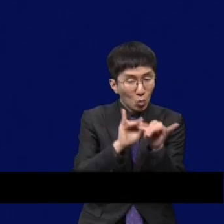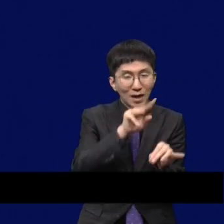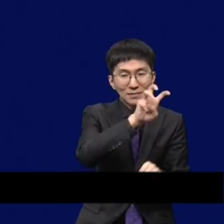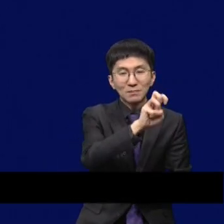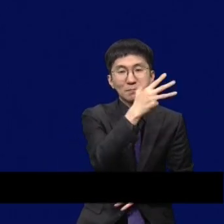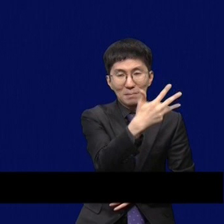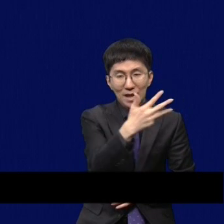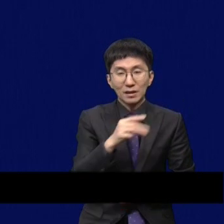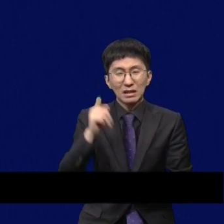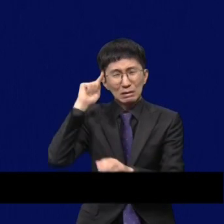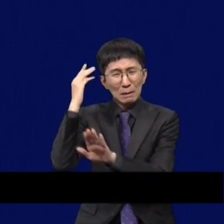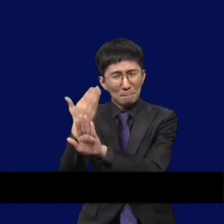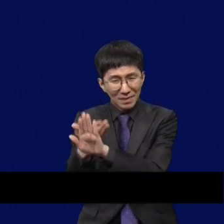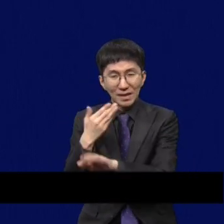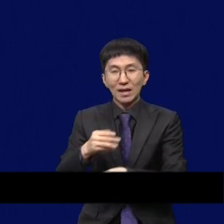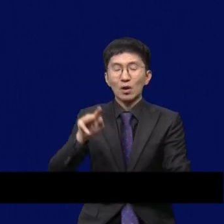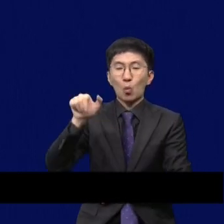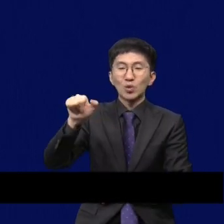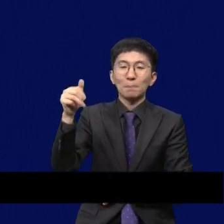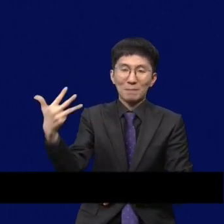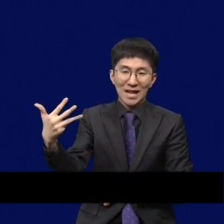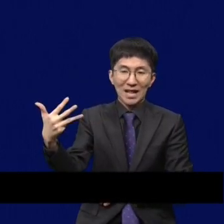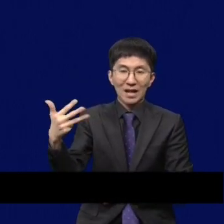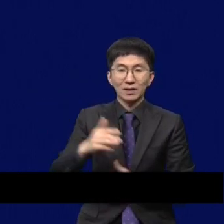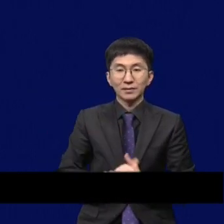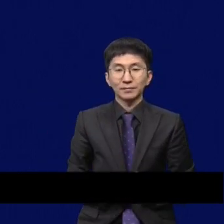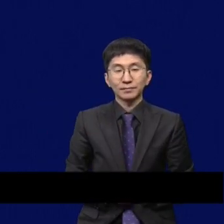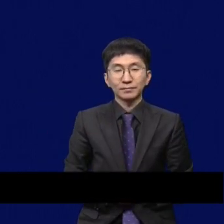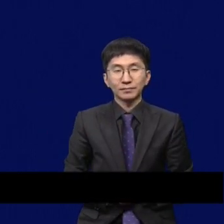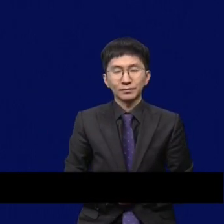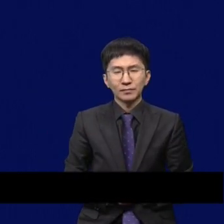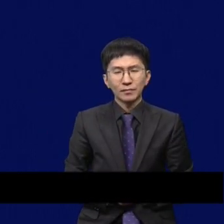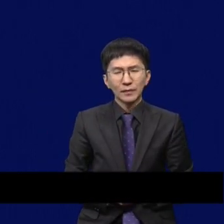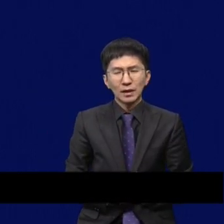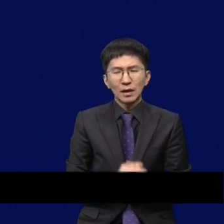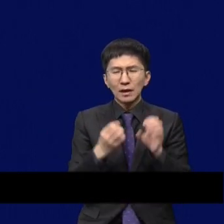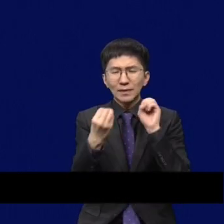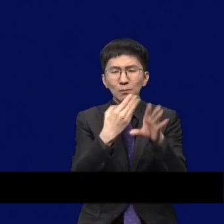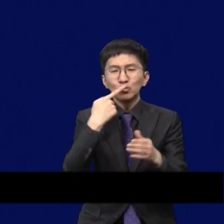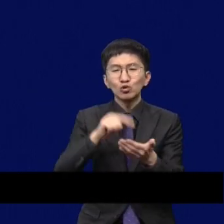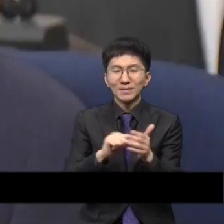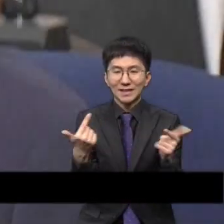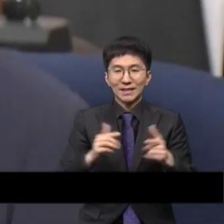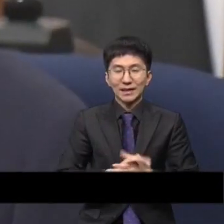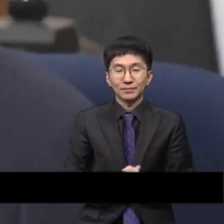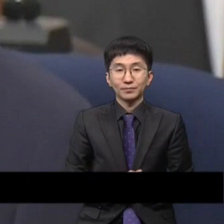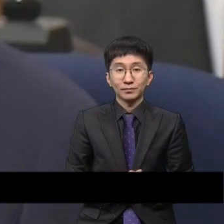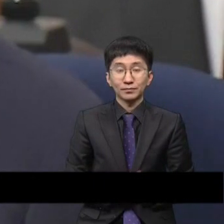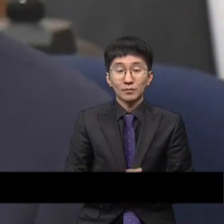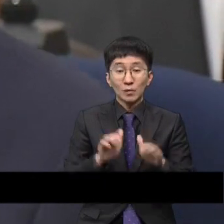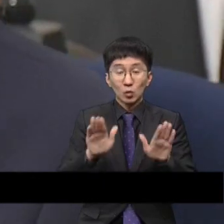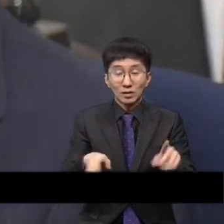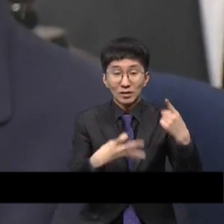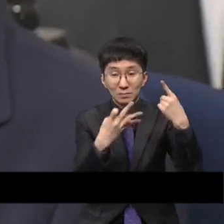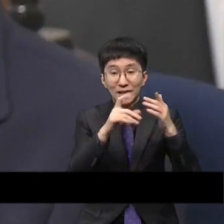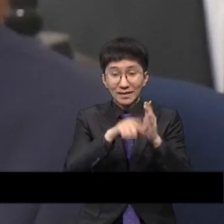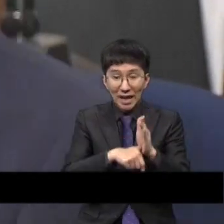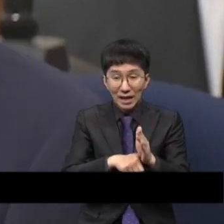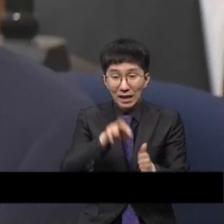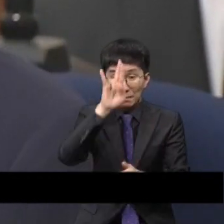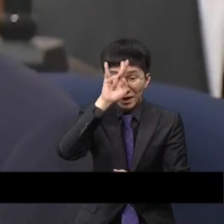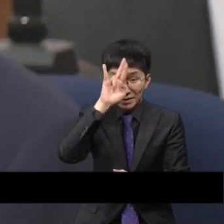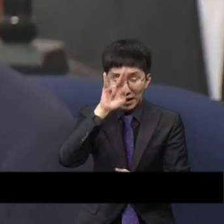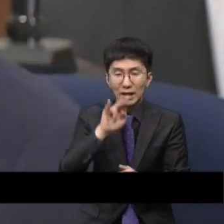38, 비공감 58%로 방향성을 가늠하기가 쉽지 않습니다. 오는 14일 박 전 대통령